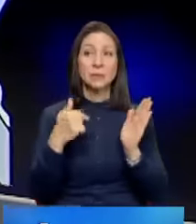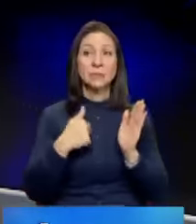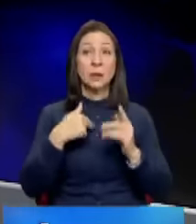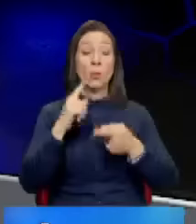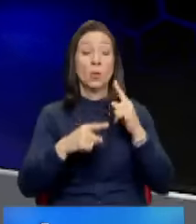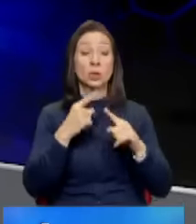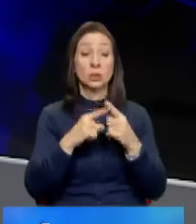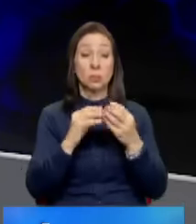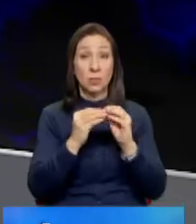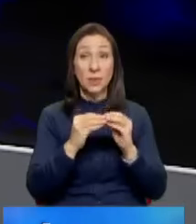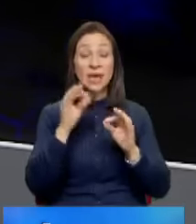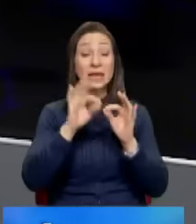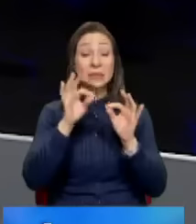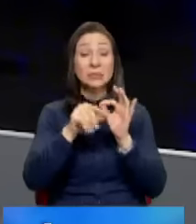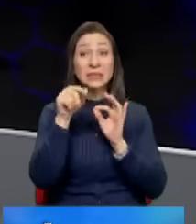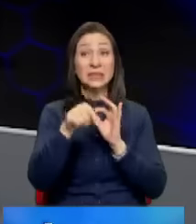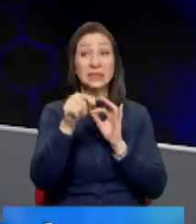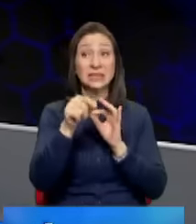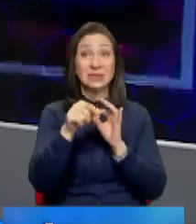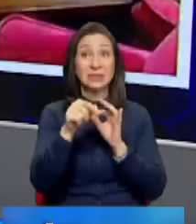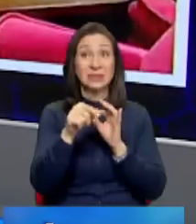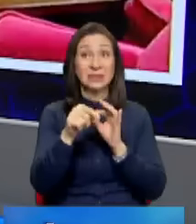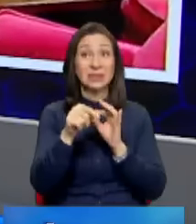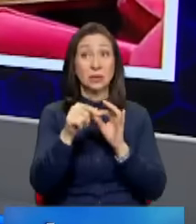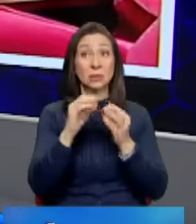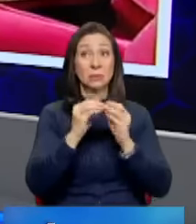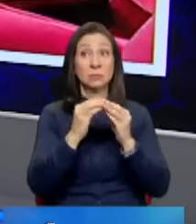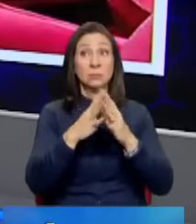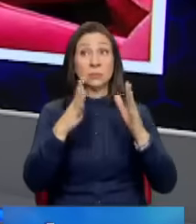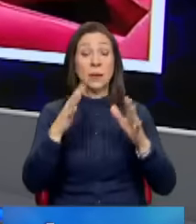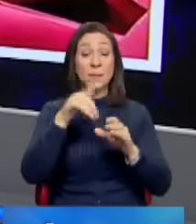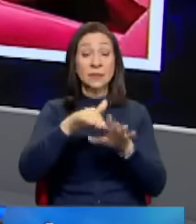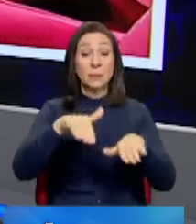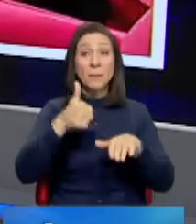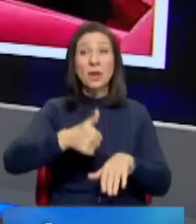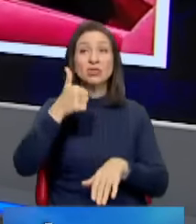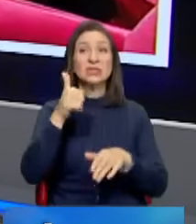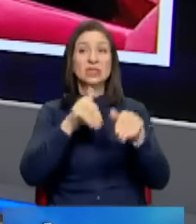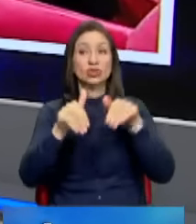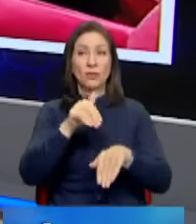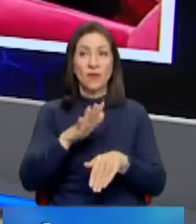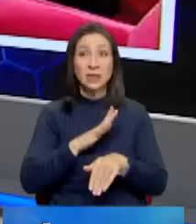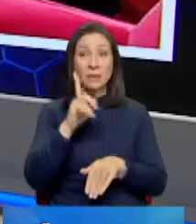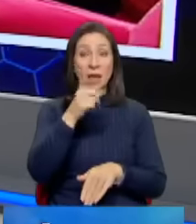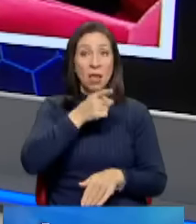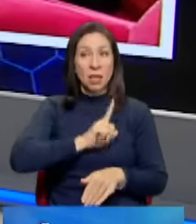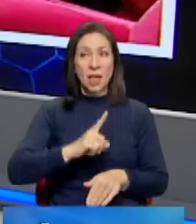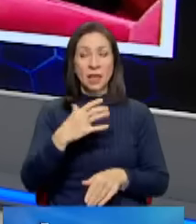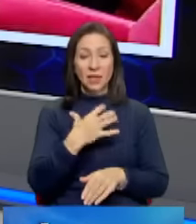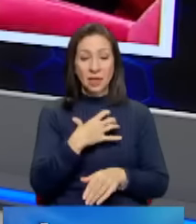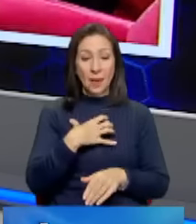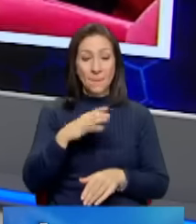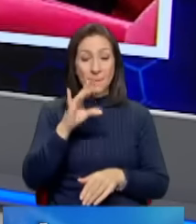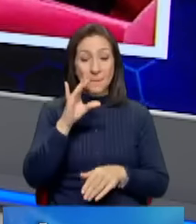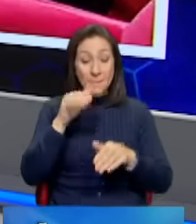siyaset gergin. Kuzey Kıbrıs Türk Cumhuriyeti'nde de gerginlik hakim. Meclis başkanlığı seçimi vardı. Bir aday kendisinin